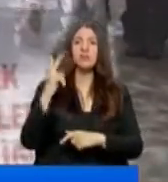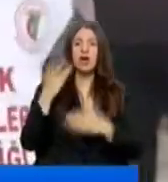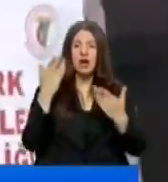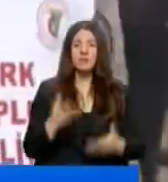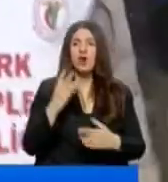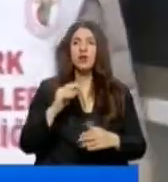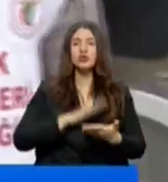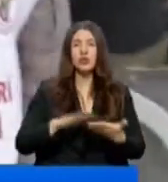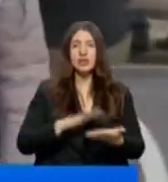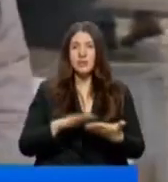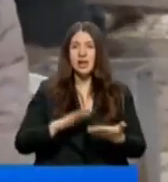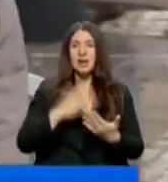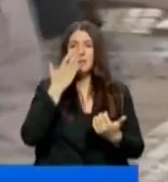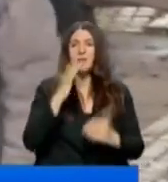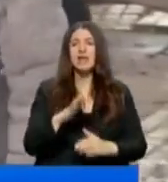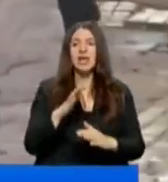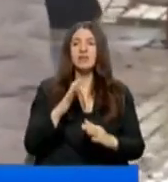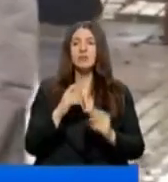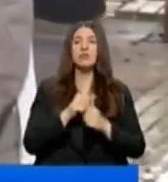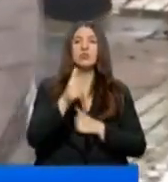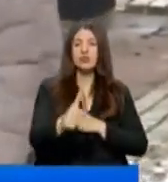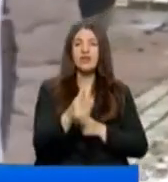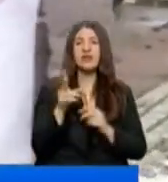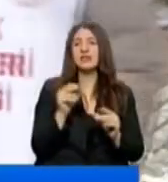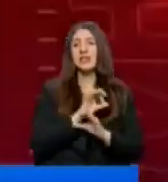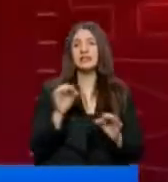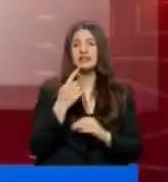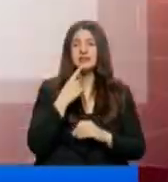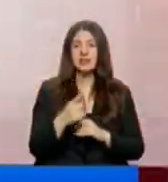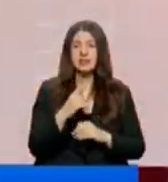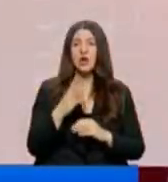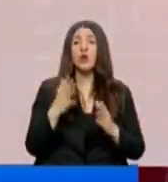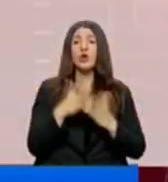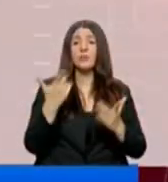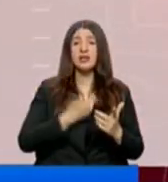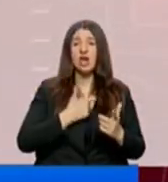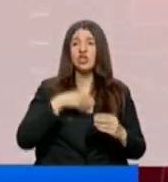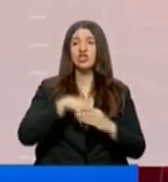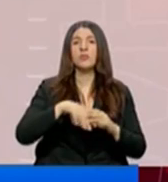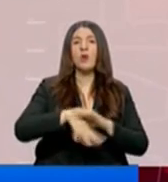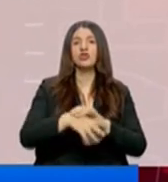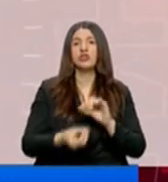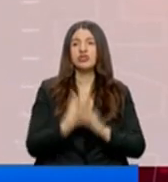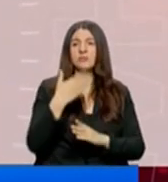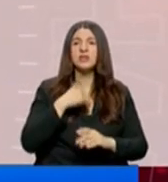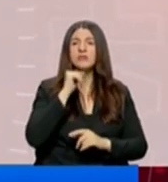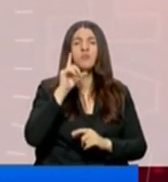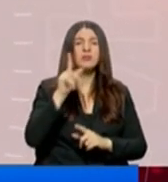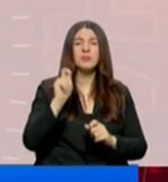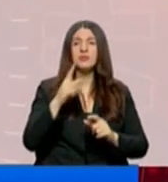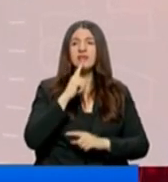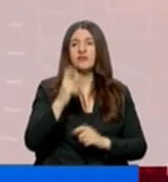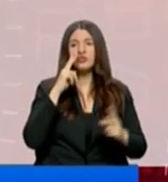kabul edilen düzenlemeler beklentilerimizden uzak ve yetersiz dedi. Koca bir yasa daha içi boş çıktı. Dün bizleri hiçe sayan bu